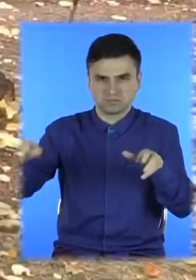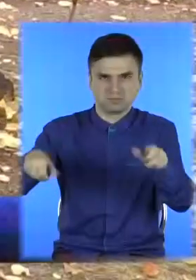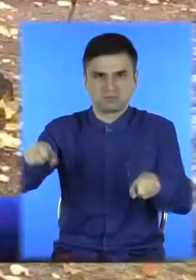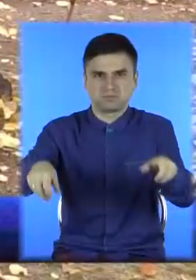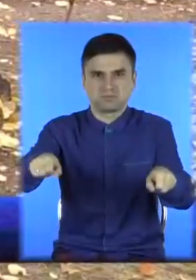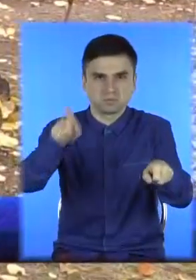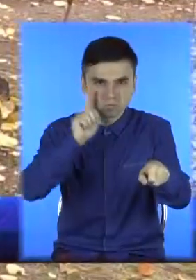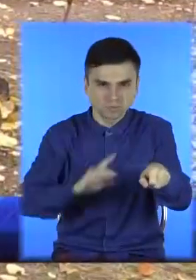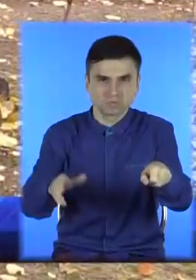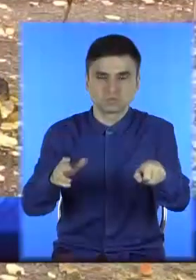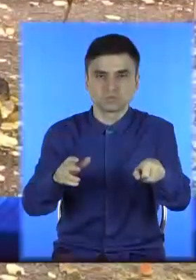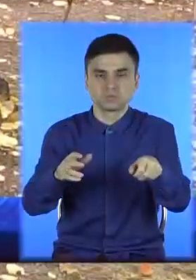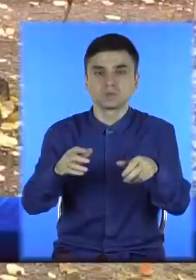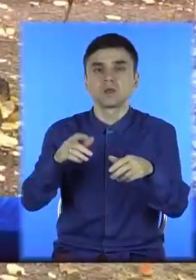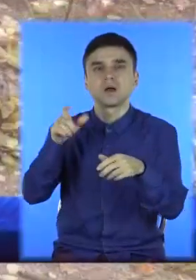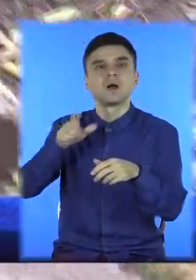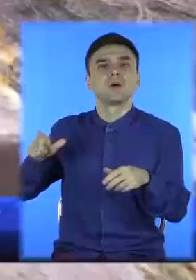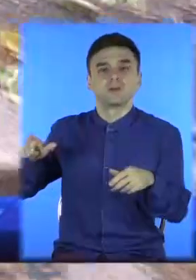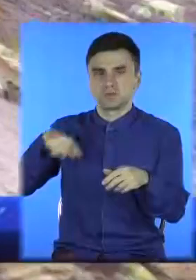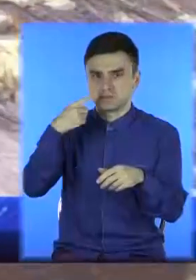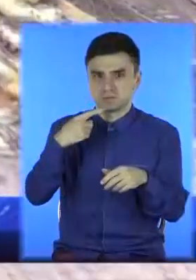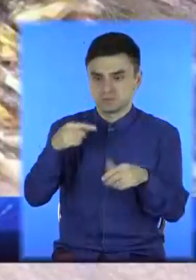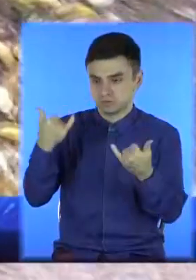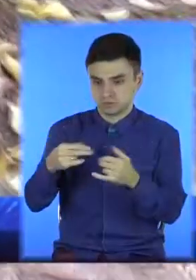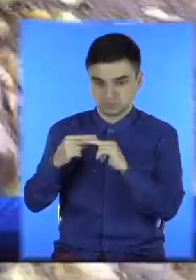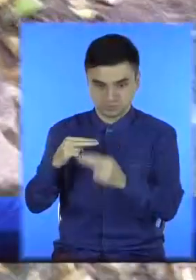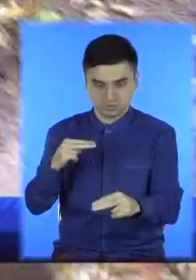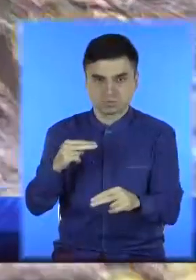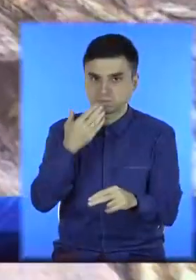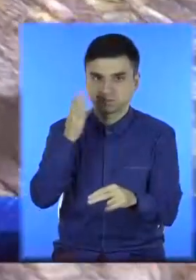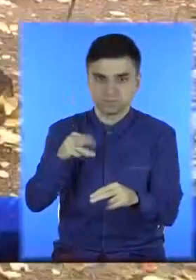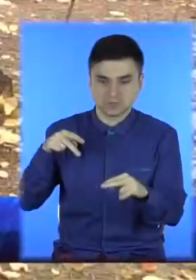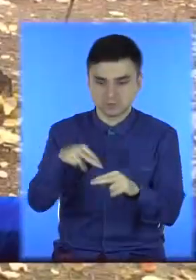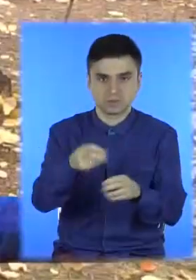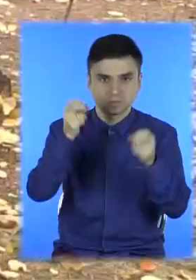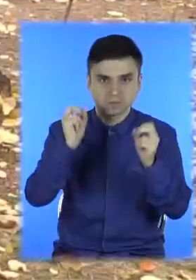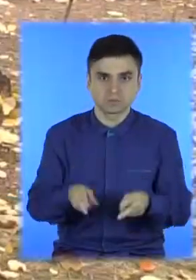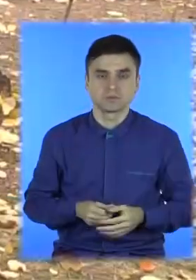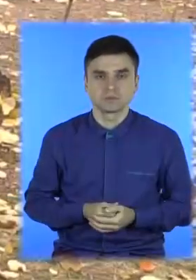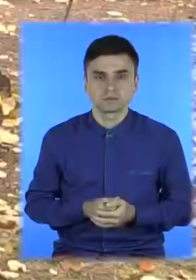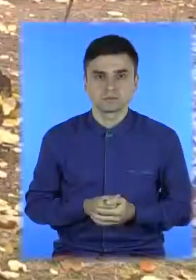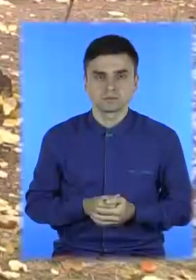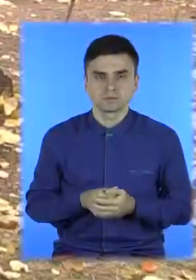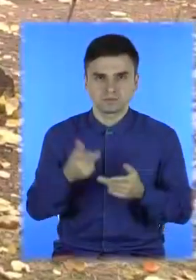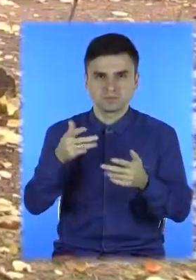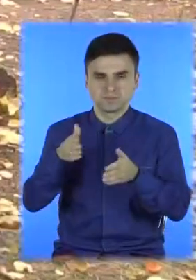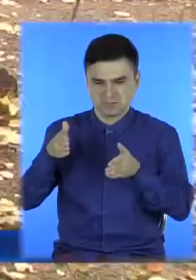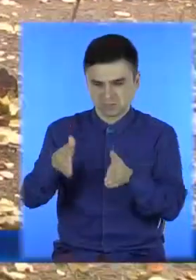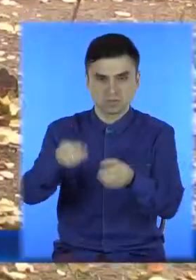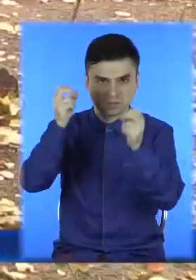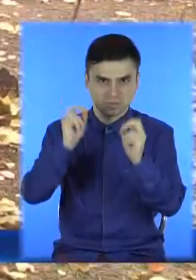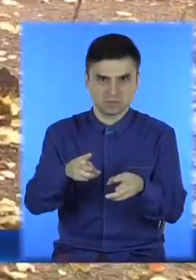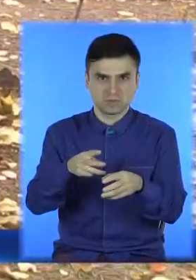сама по собі опасна. Ви там, якщо про неї пройшлись, то бачили, що там... І чаще всього ця дорожка пользується молодіж. А молодежь такая наша, быстрая,